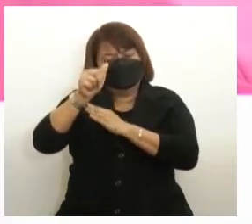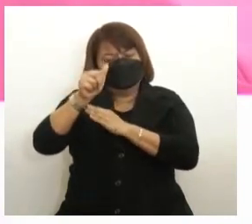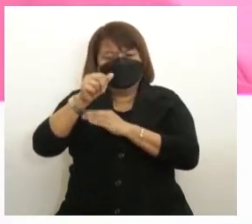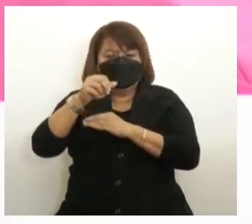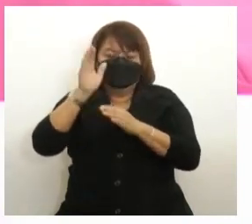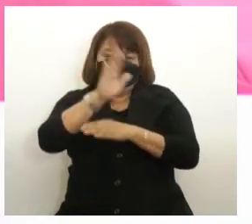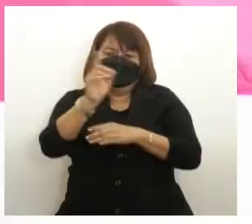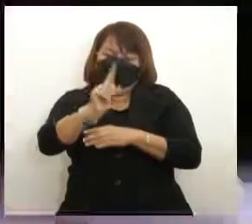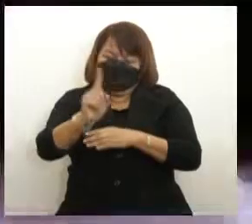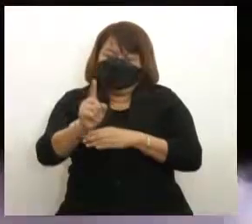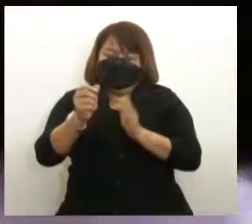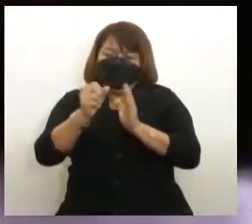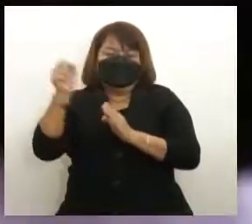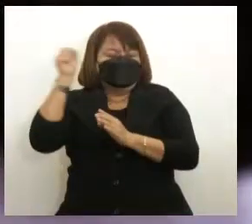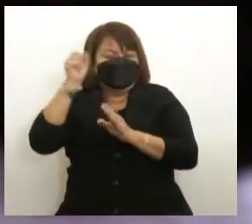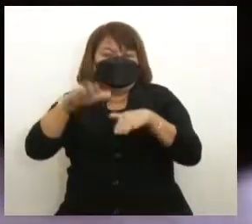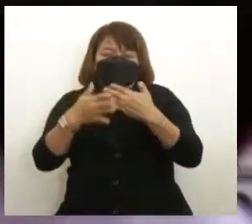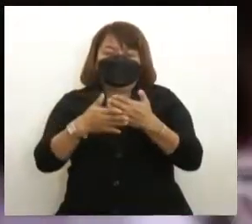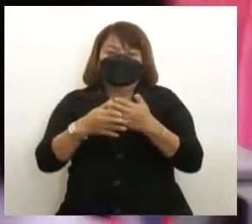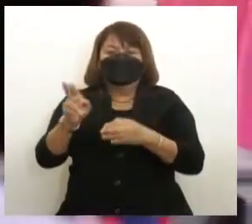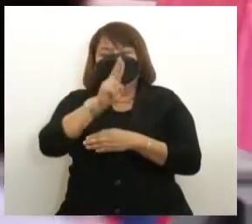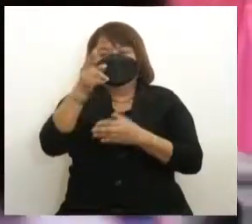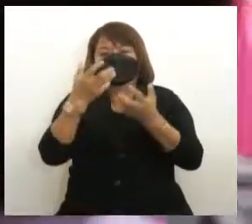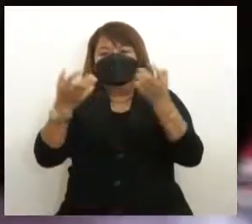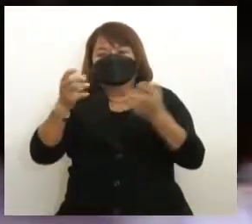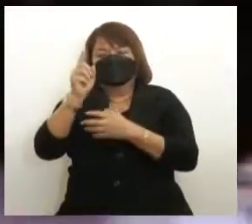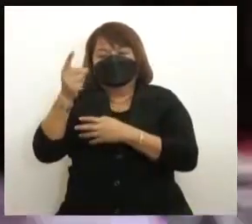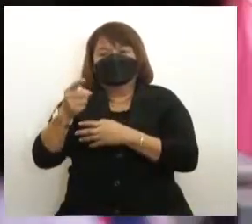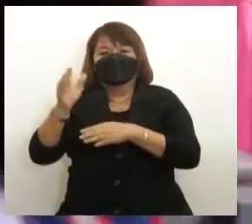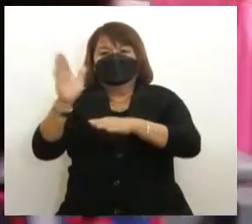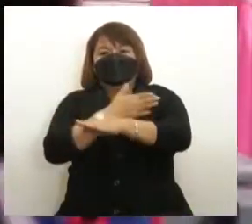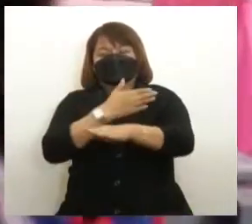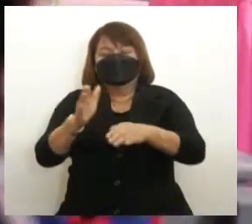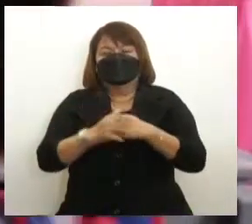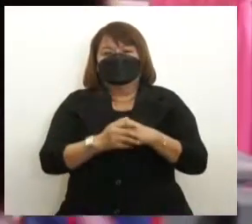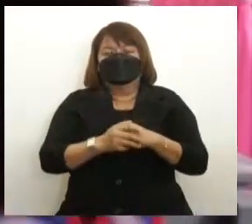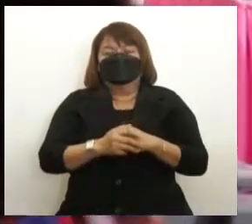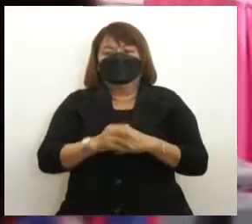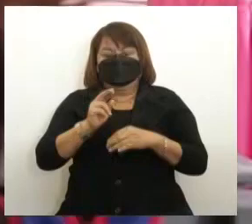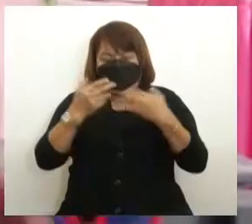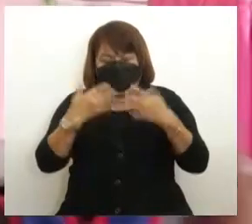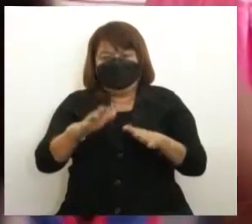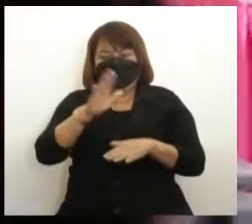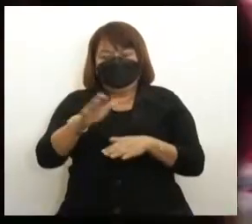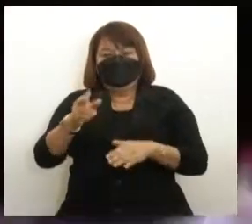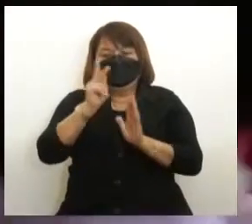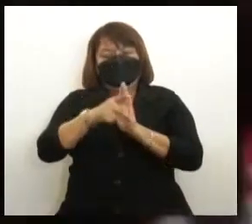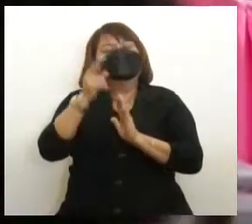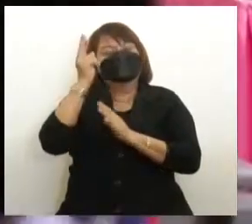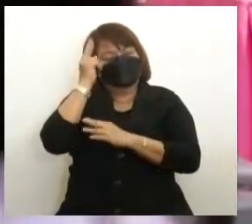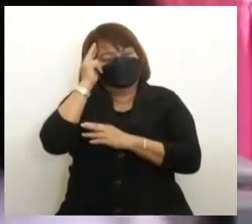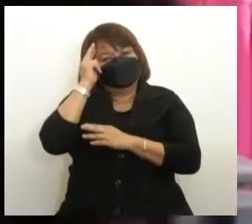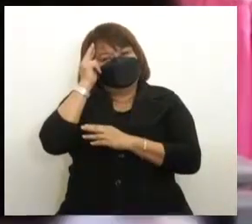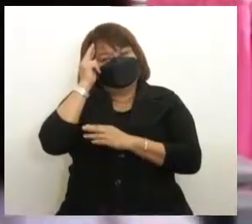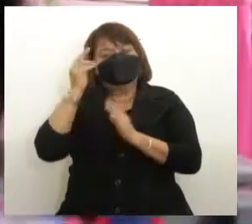ามารถอ่านหนังสือได้หลังจากที่เราใช้นวัตกรรมบทเพลงของเราแล้วเนี่ยนักเรียนนั้นได้มีความรู้มี